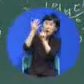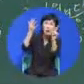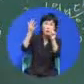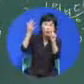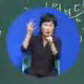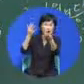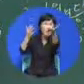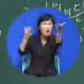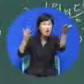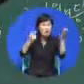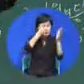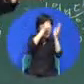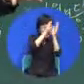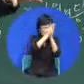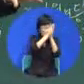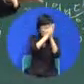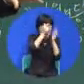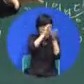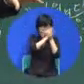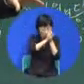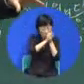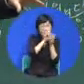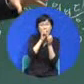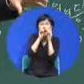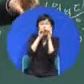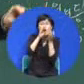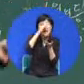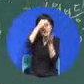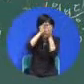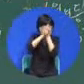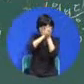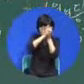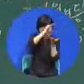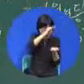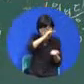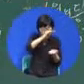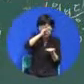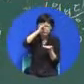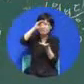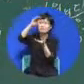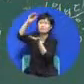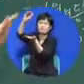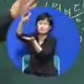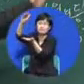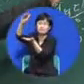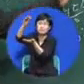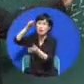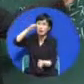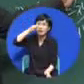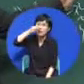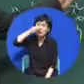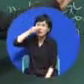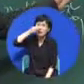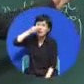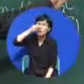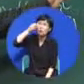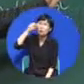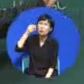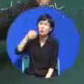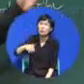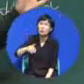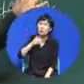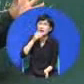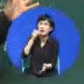기도가 다 담기는 겁니다. And instead, before the throne of God, all the prayers of the saints were given. That's